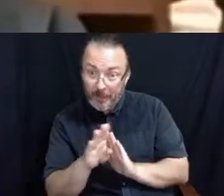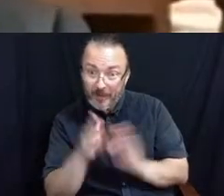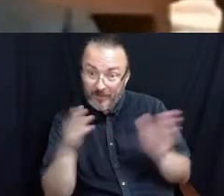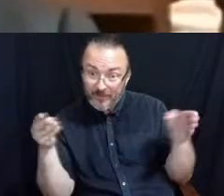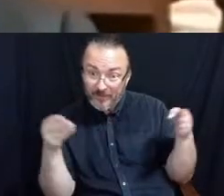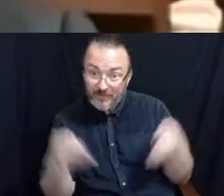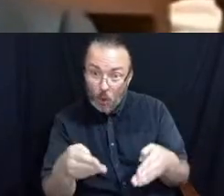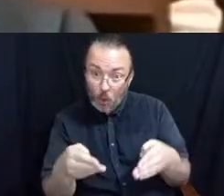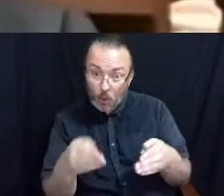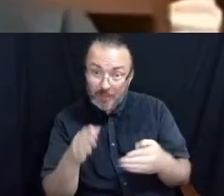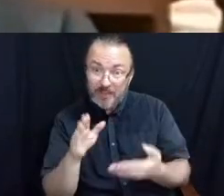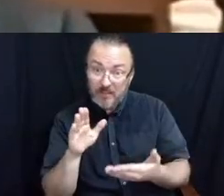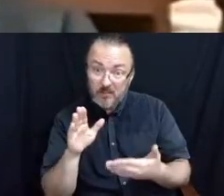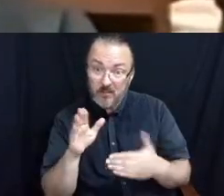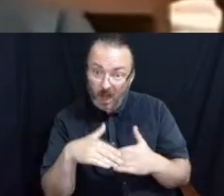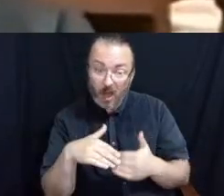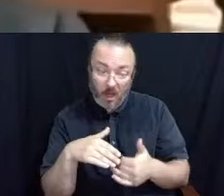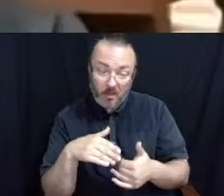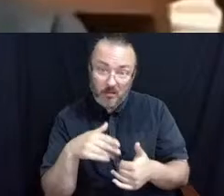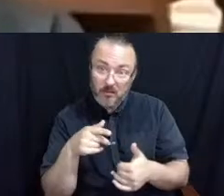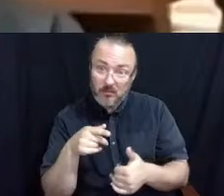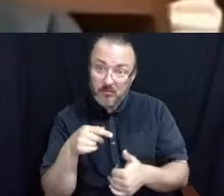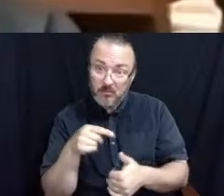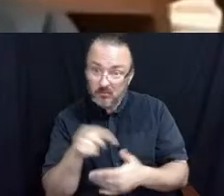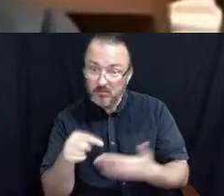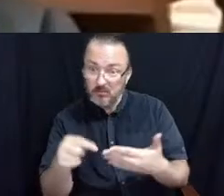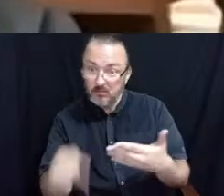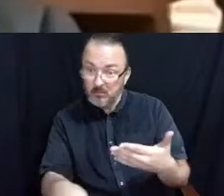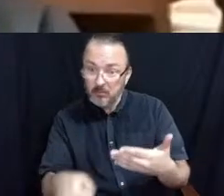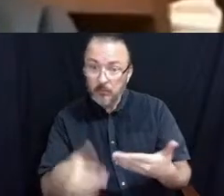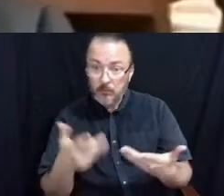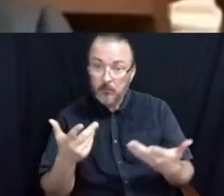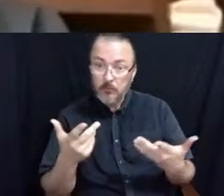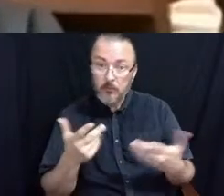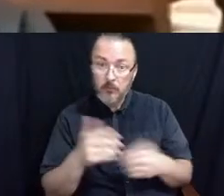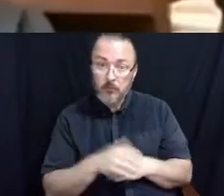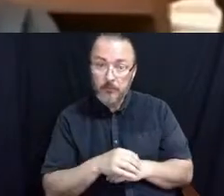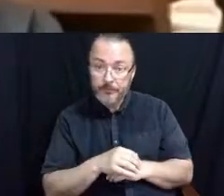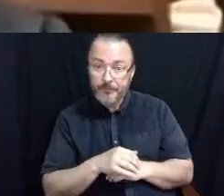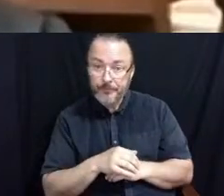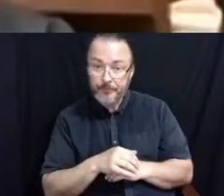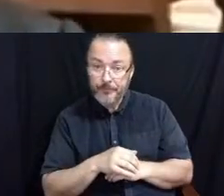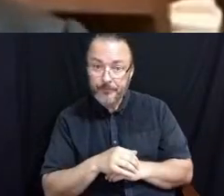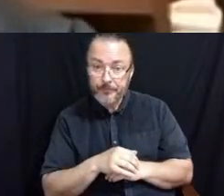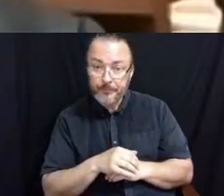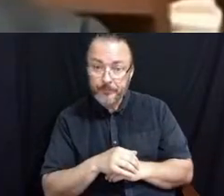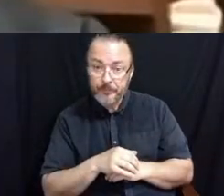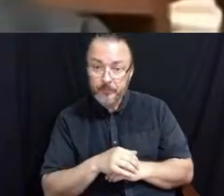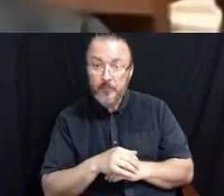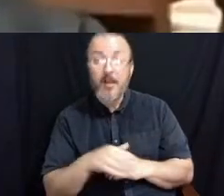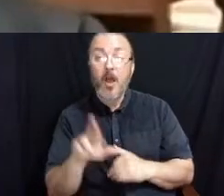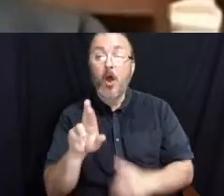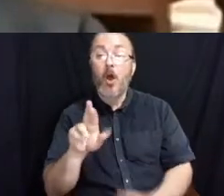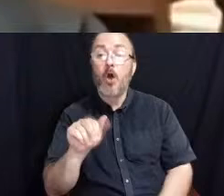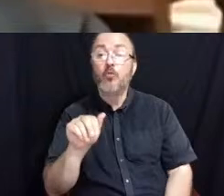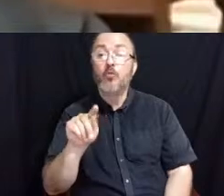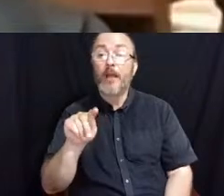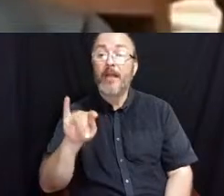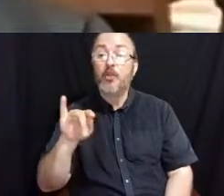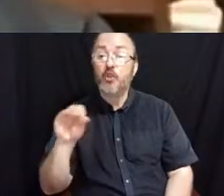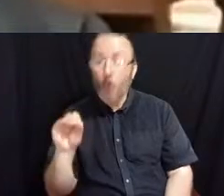permanent. Dans les domaines qui doivent être pris en compte au cours du processus d'enseignement et